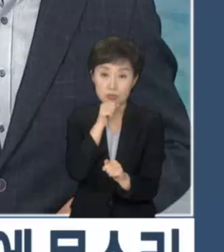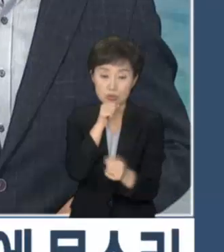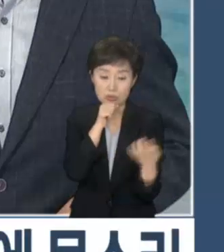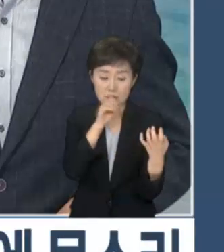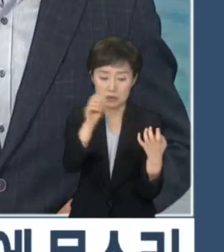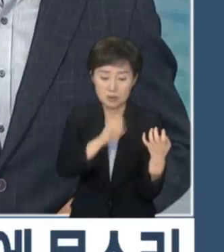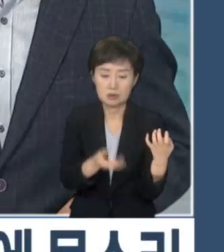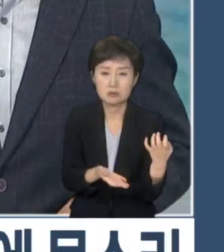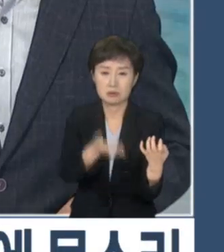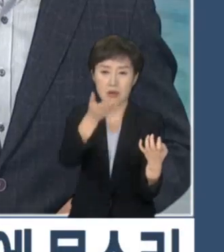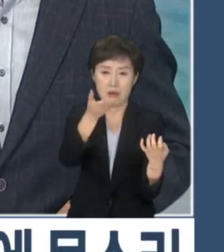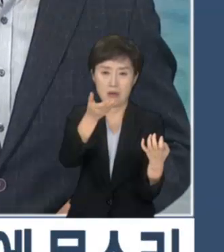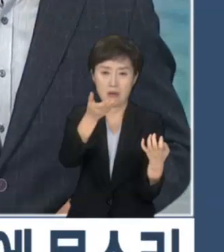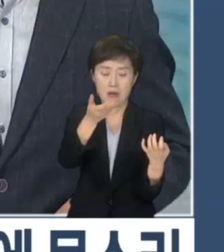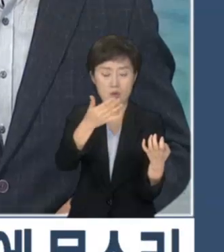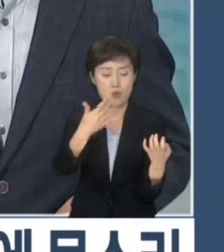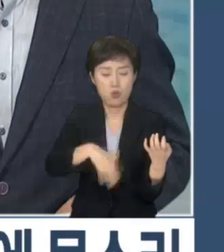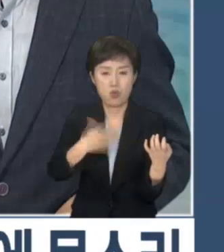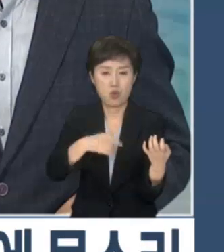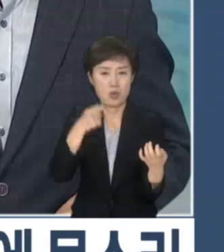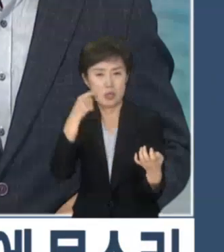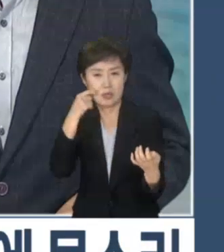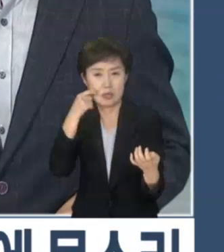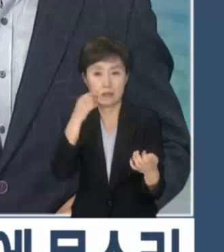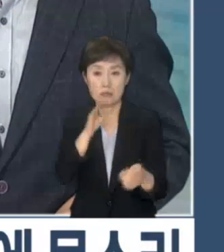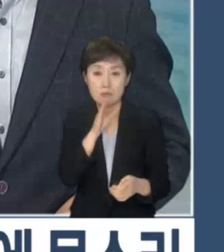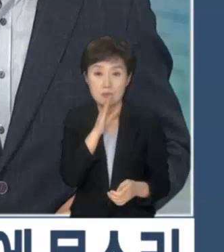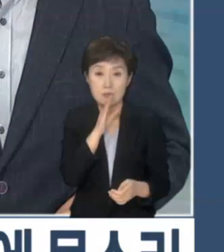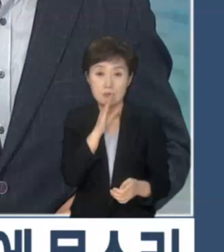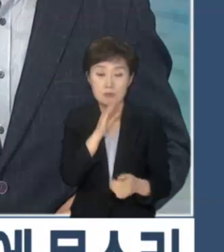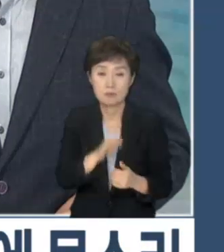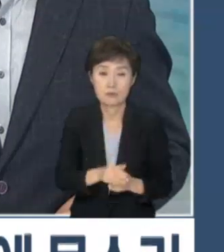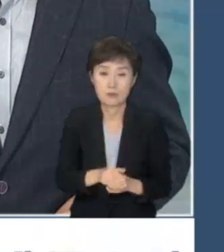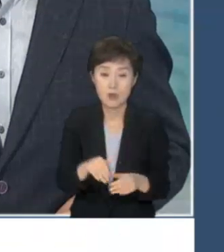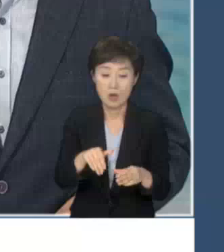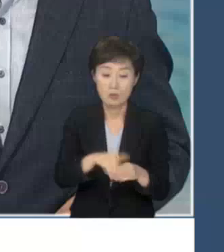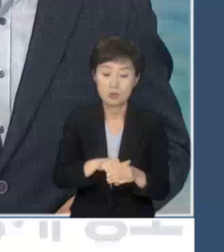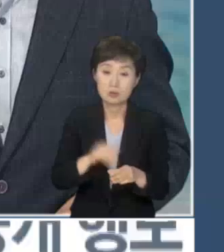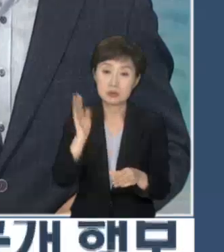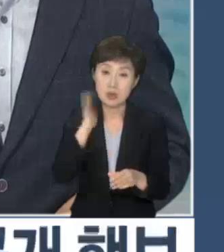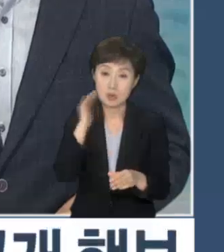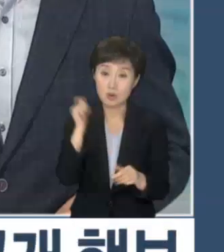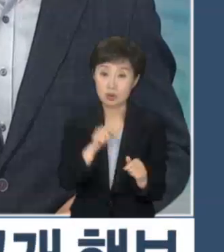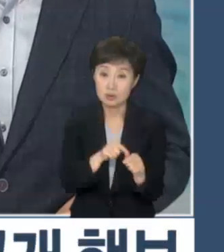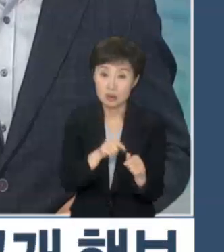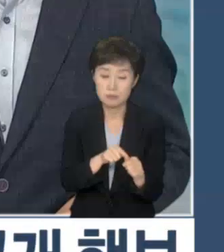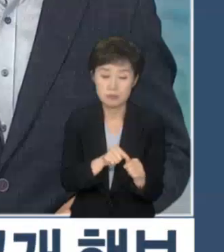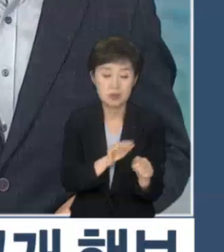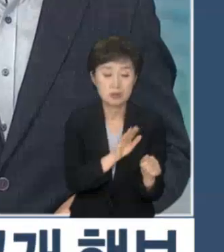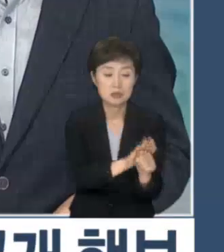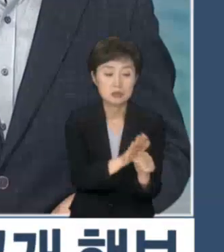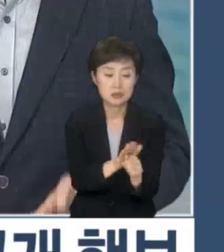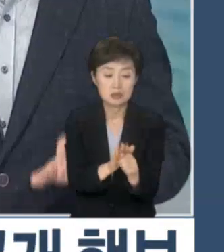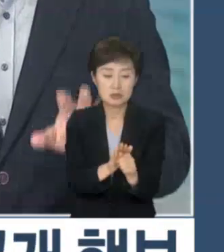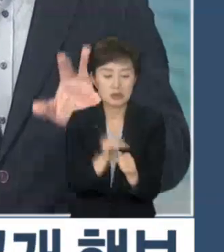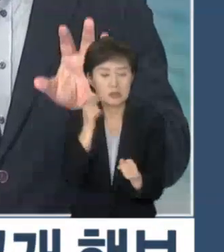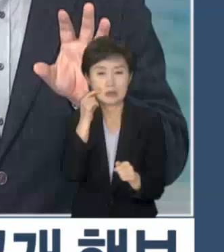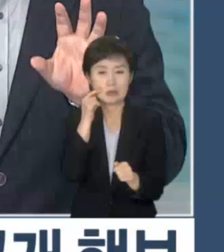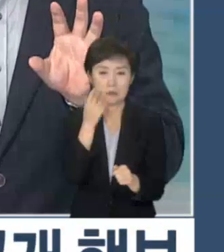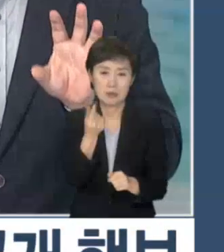40% 중반대를 유지하셨던 분이기 때문에 그분은 지지자들에게 많은 역할을 할 수가 있고